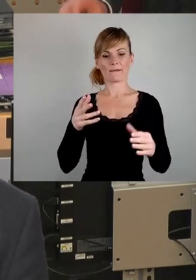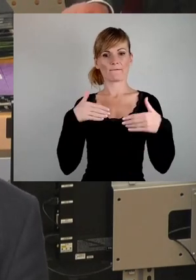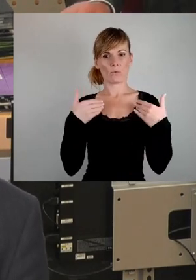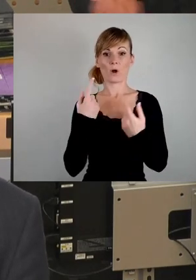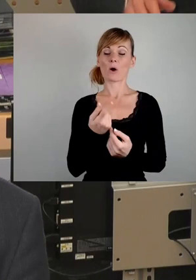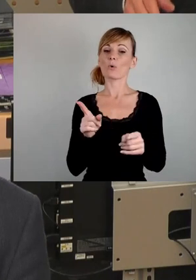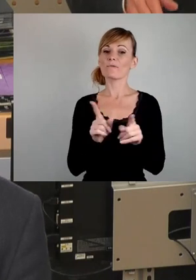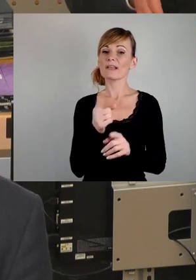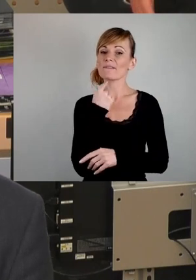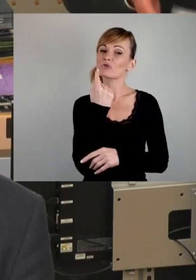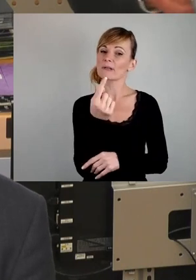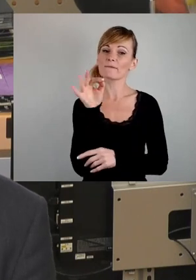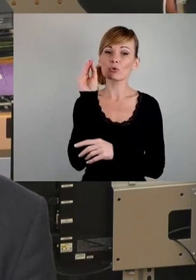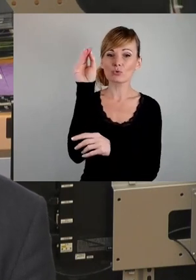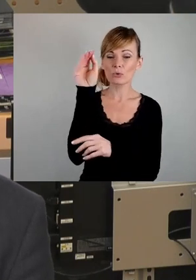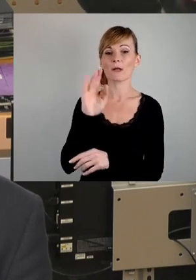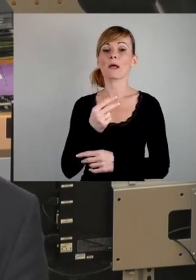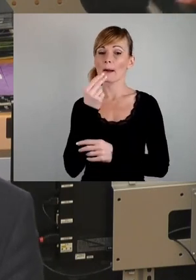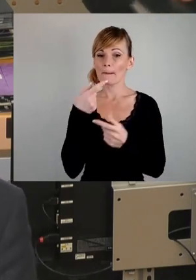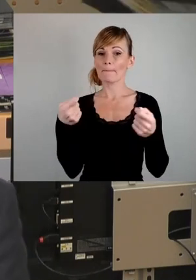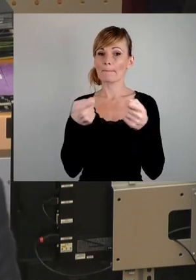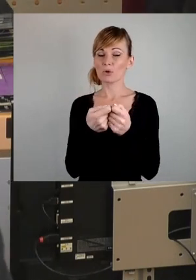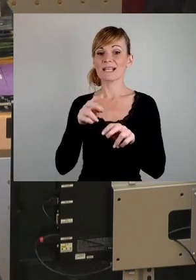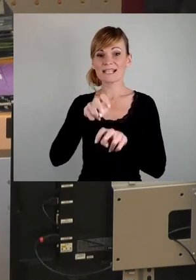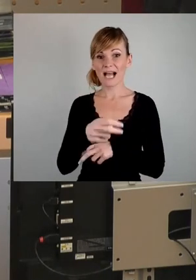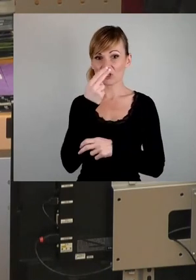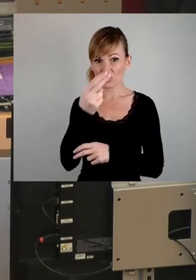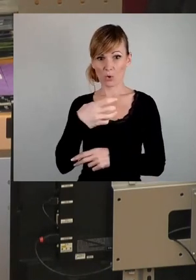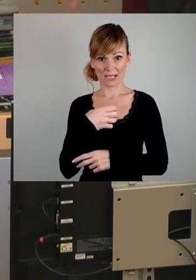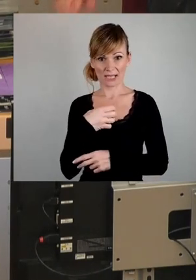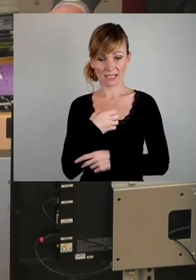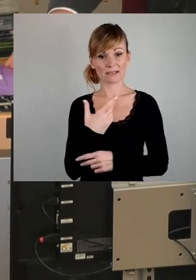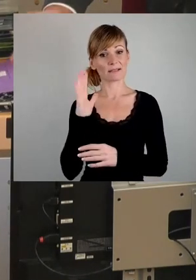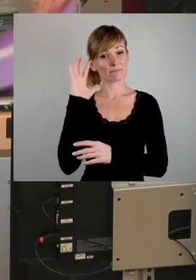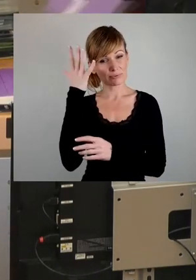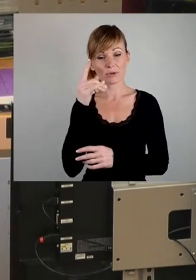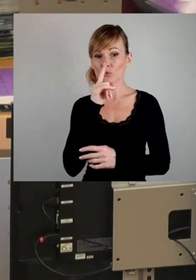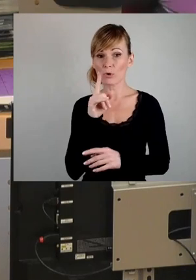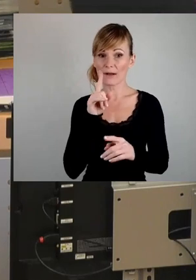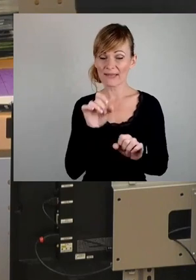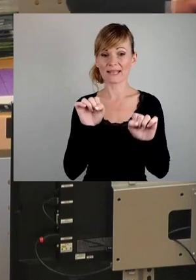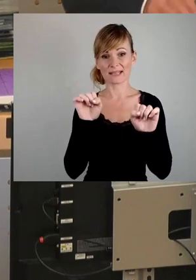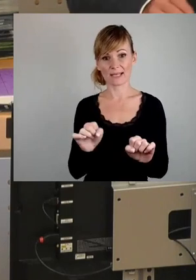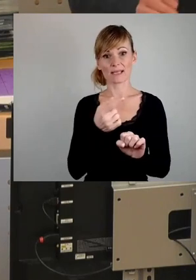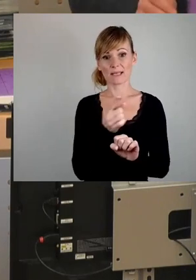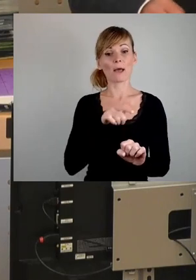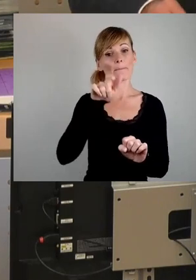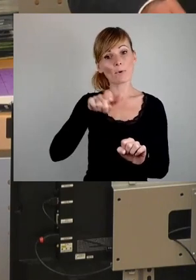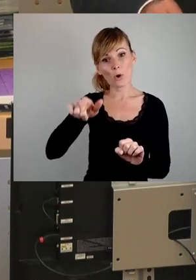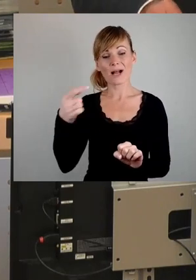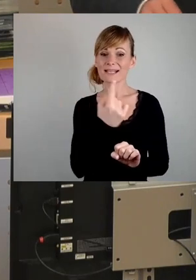Eine Bundesgartenschau in Dresden kann nur gelingen, wenn sie von den Bürgerinnen und Bürgern gestaltet